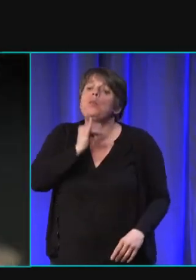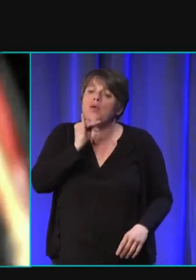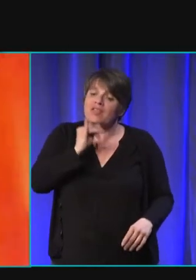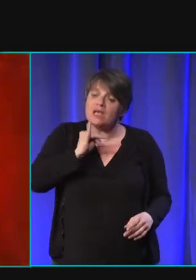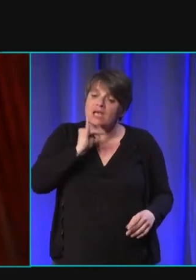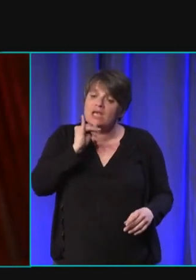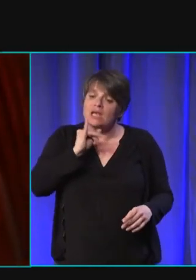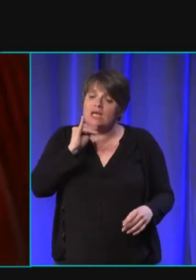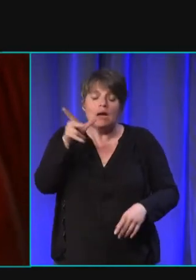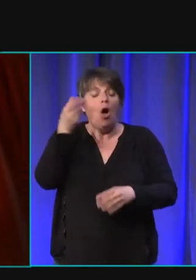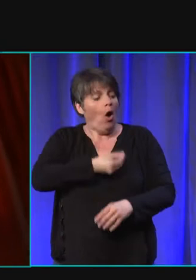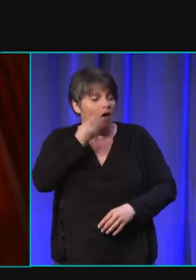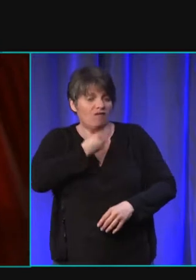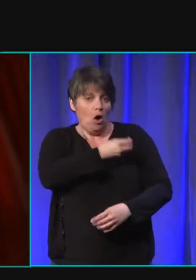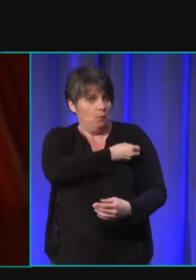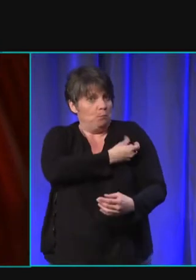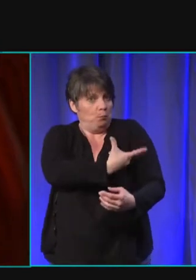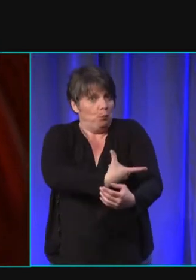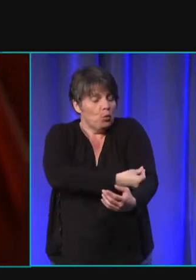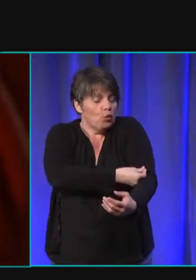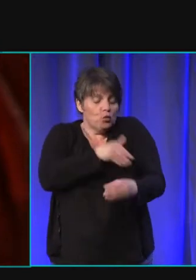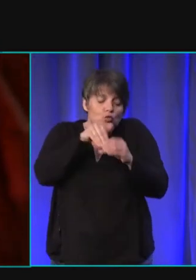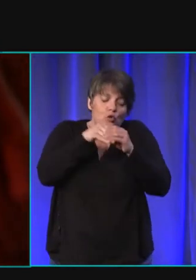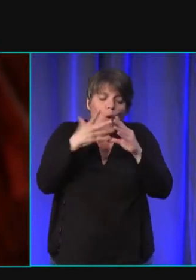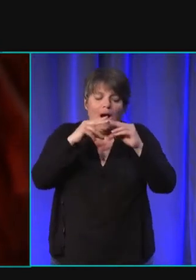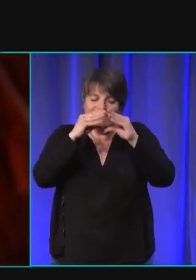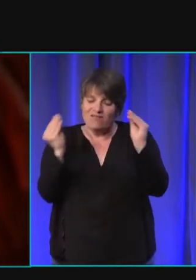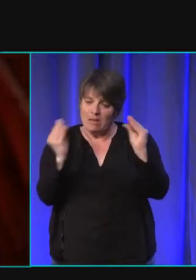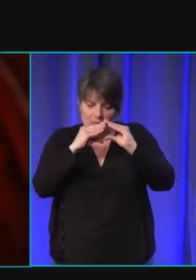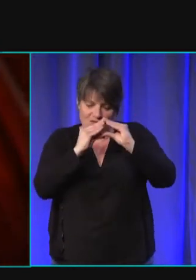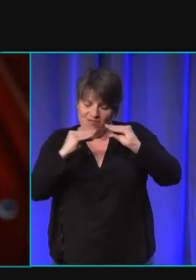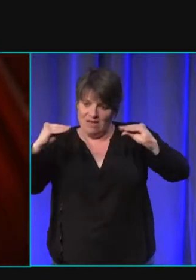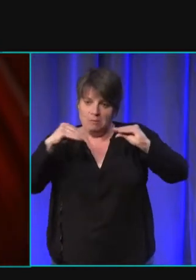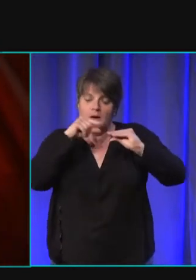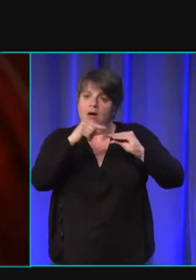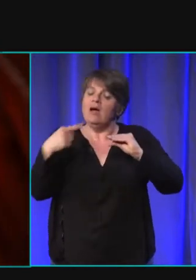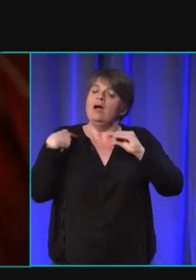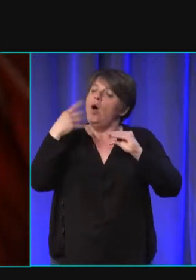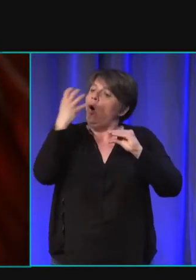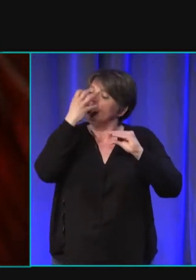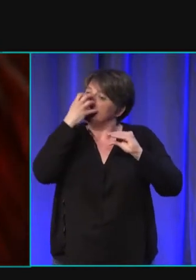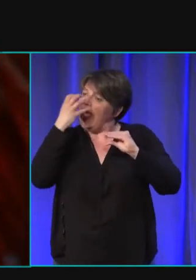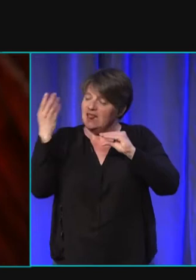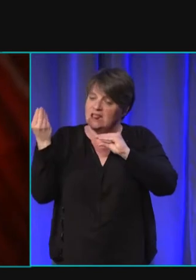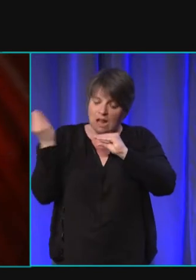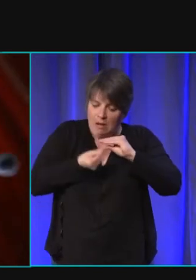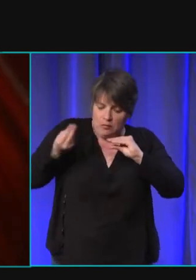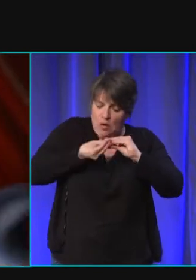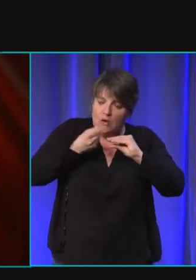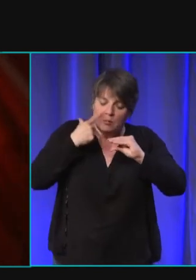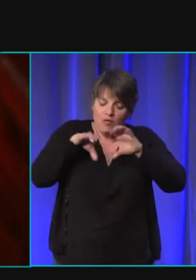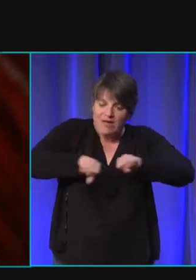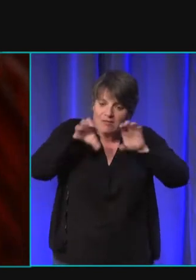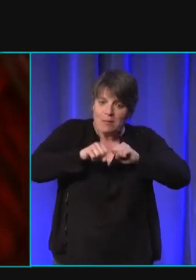alors qu'est-ce qui se passe? Les muscles des enfants sont composés surtout de fibres qui utilisent l'oxygène pour fabriquer de l'énergie. Ces fibres